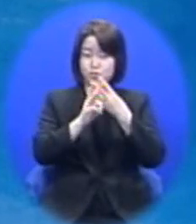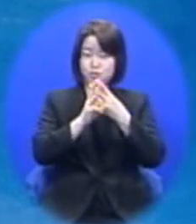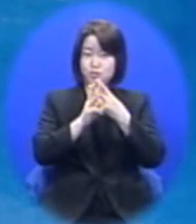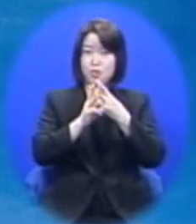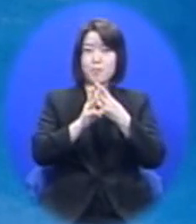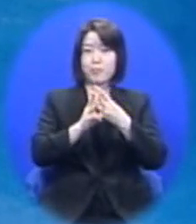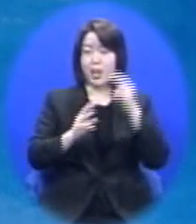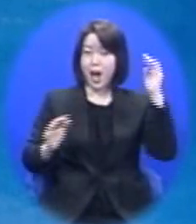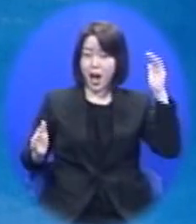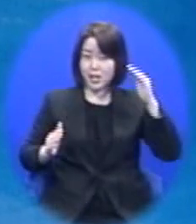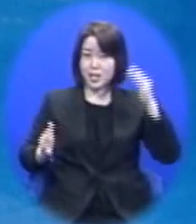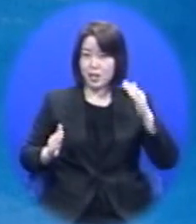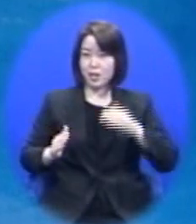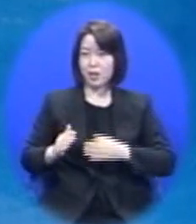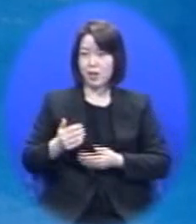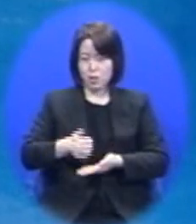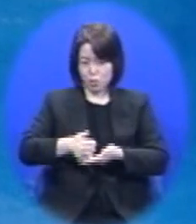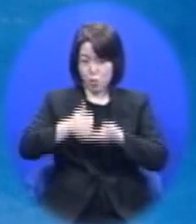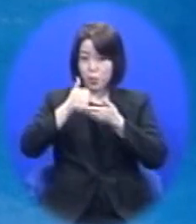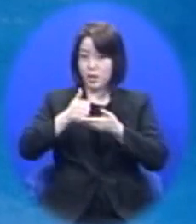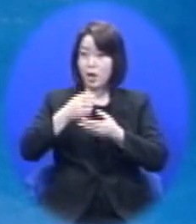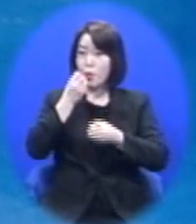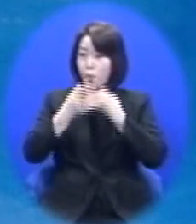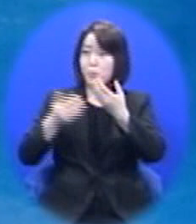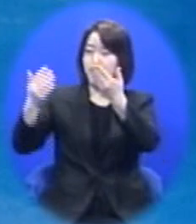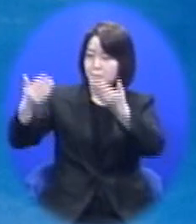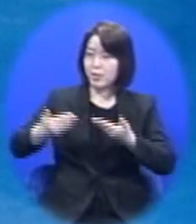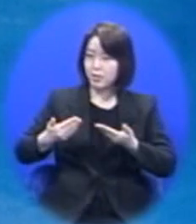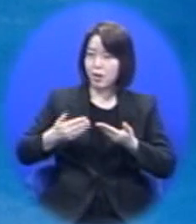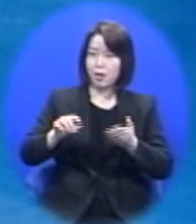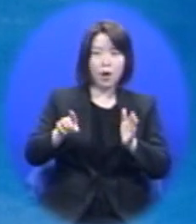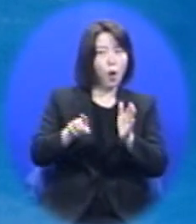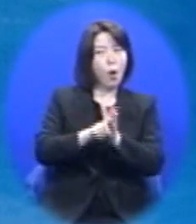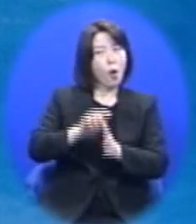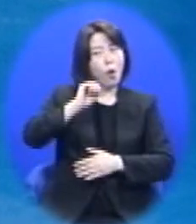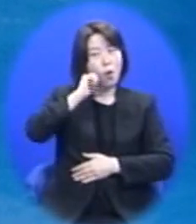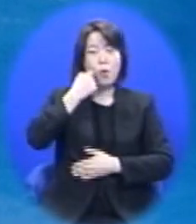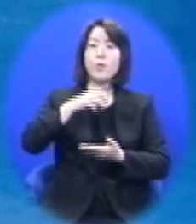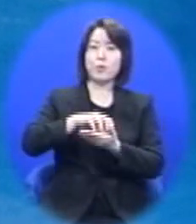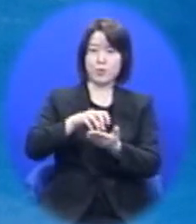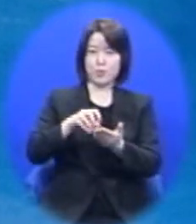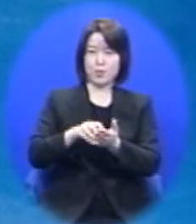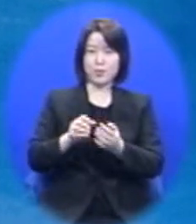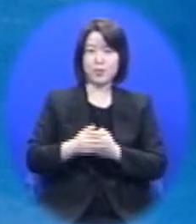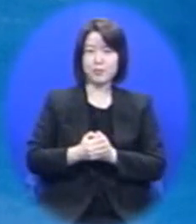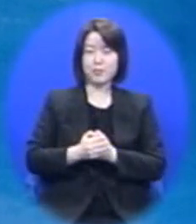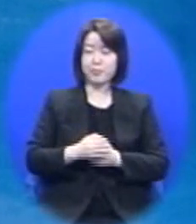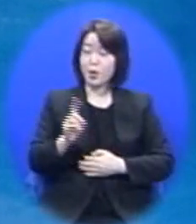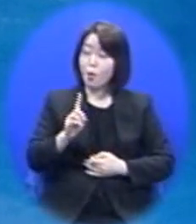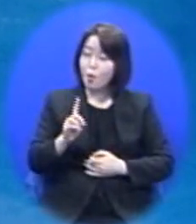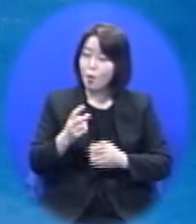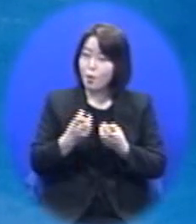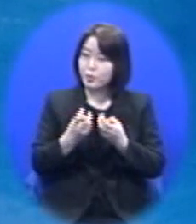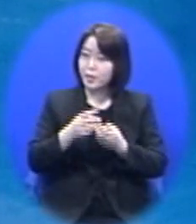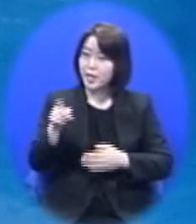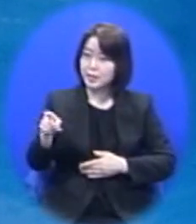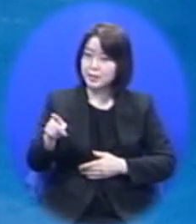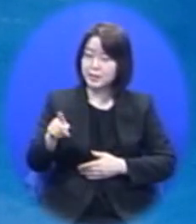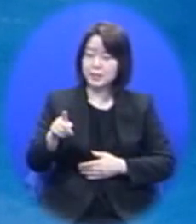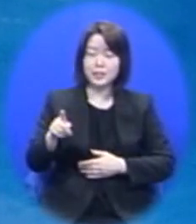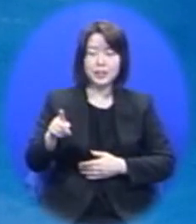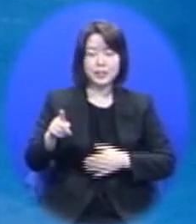너무나 존경한다는 이런 고백을 받는 게 참 믿어지지 않았어요. 어떻게 그 아이가 저를